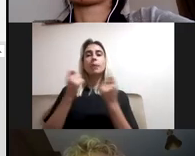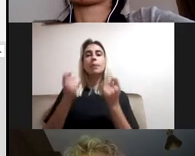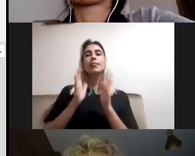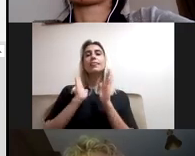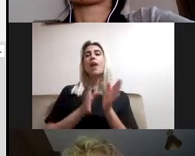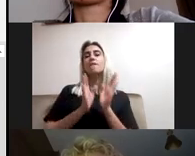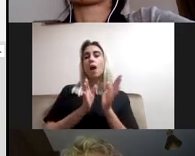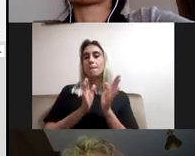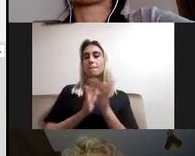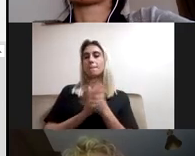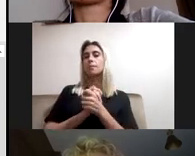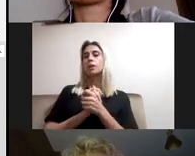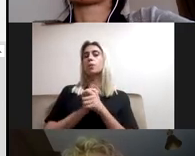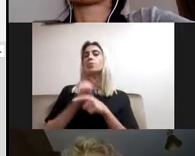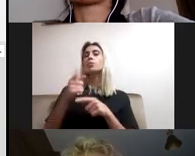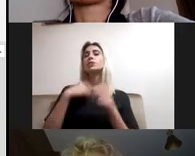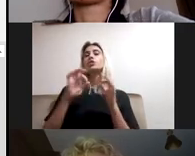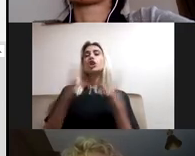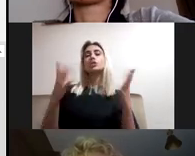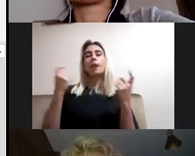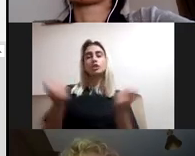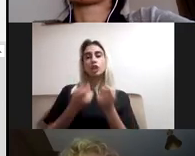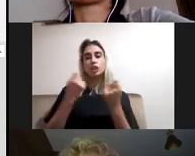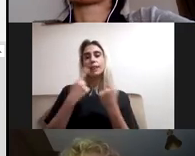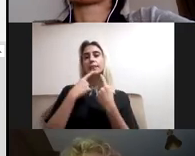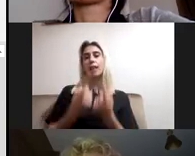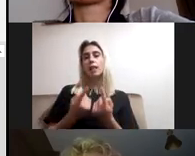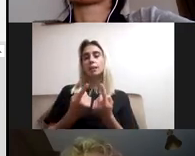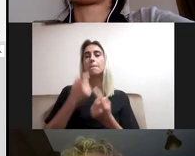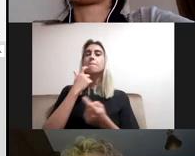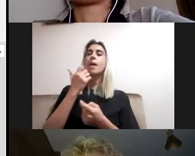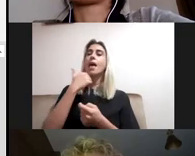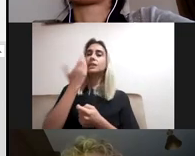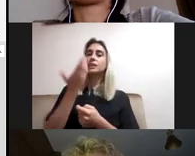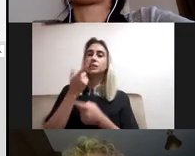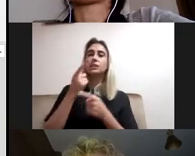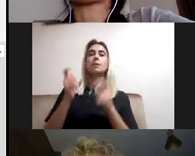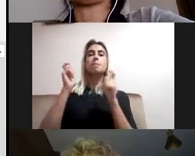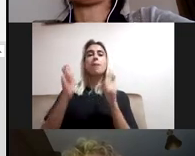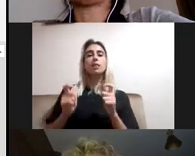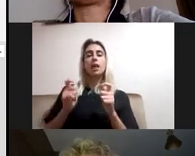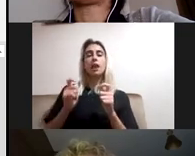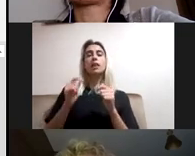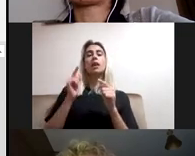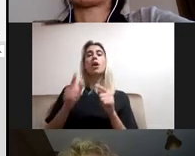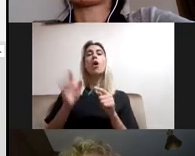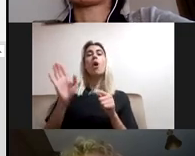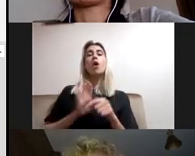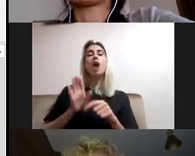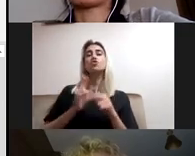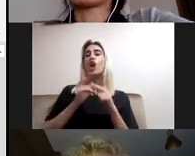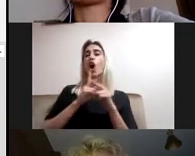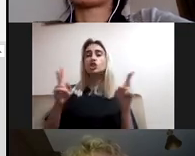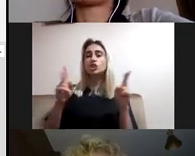ediyor ve biz bunu çözmeye çalışıyoruz dendi ve Beyazıt Meydanı şu anda böyle öğrencilerimiz açısından